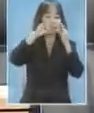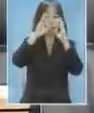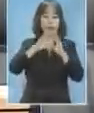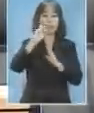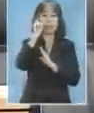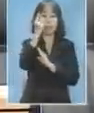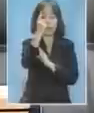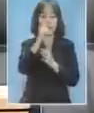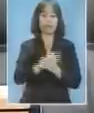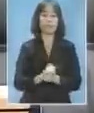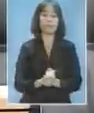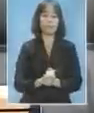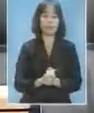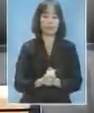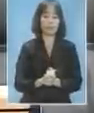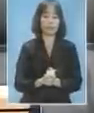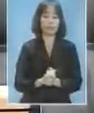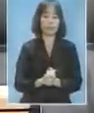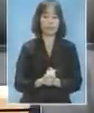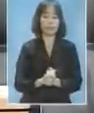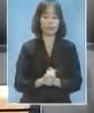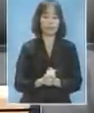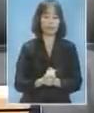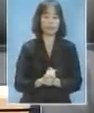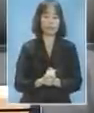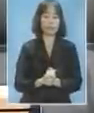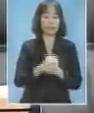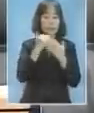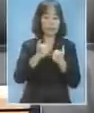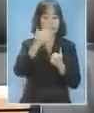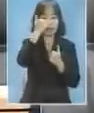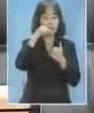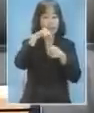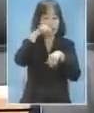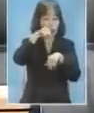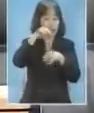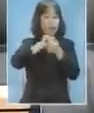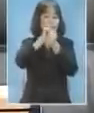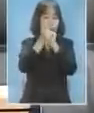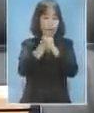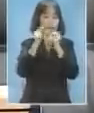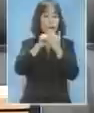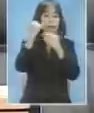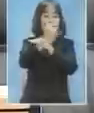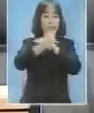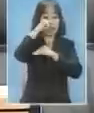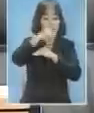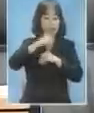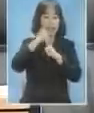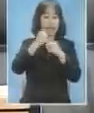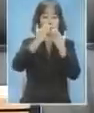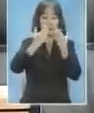มหรือ innovative economy ตรงนี้เองครับที่เราจะเปลี่ยนประเทศไปสู่การผลิตสินค้